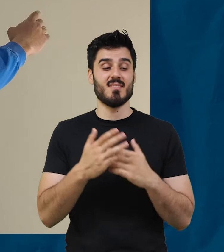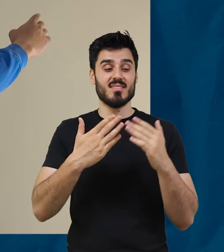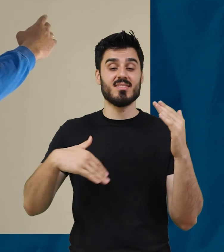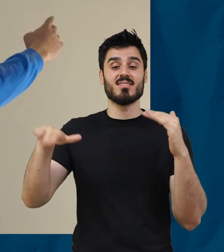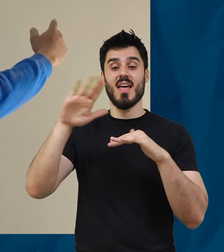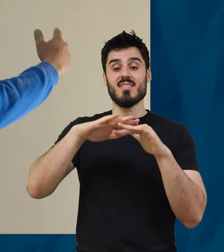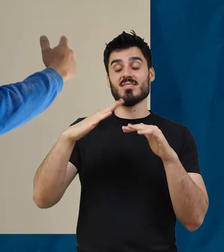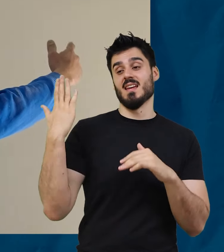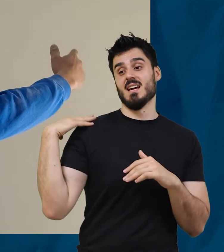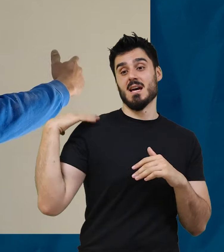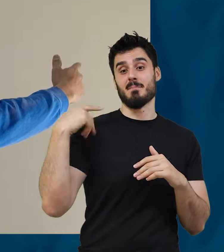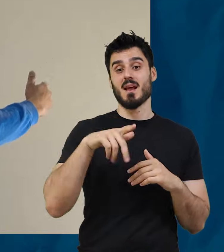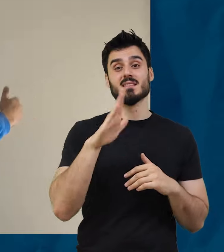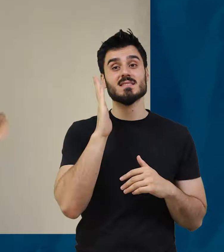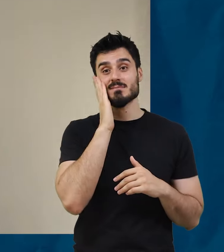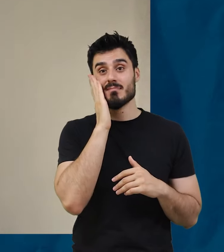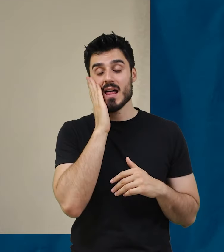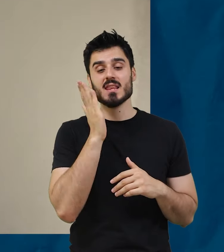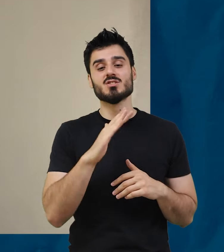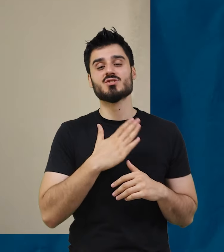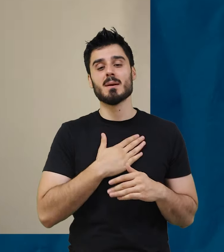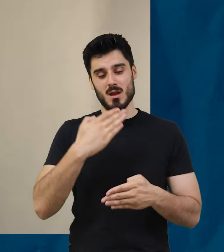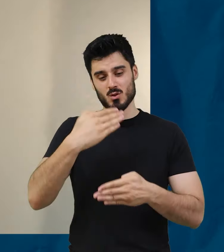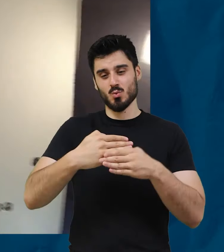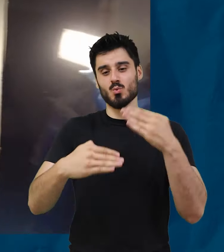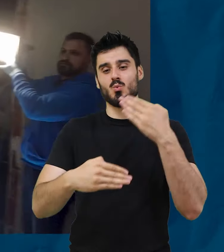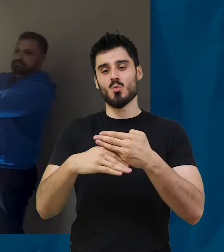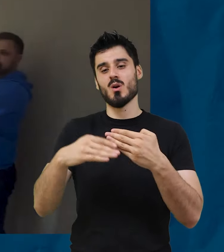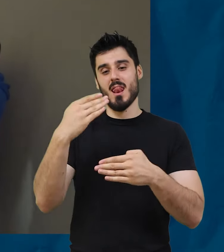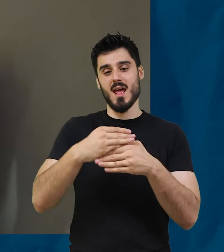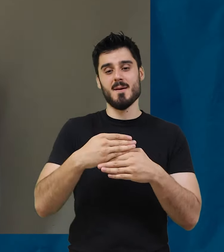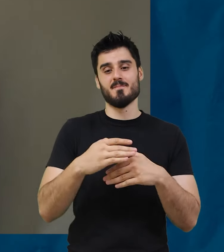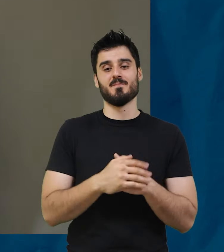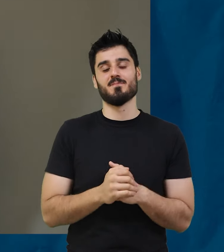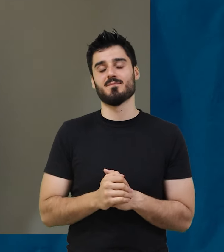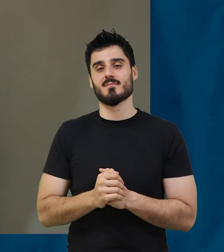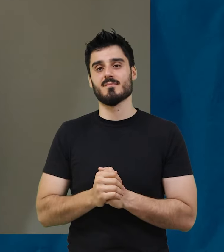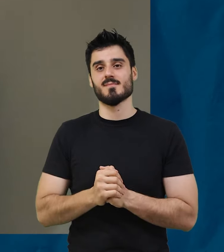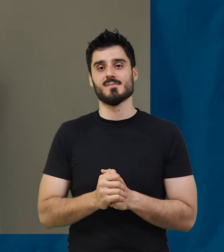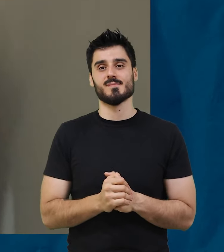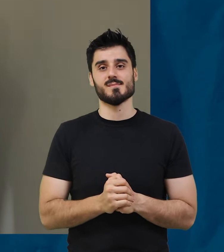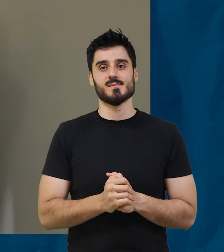Над гърбът на спалнята ще има тухлички декоративни.